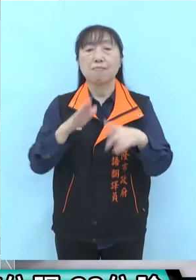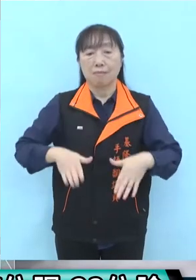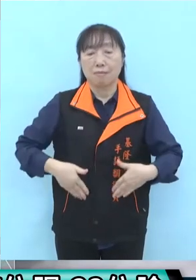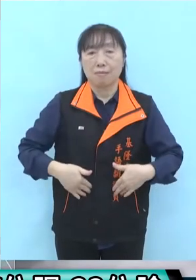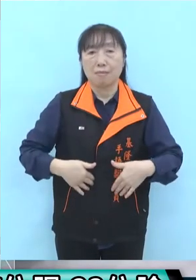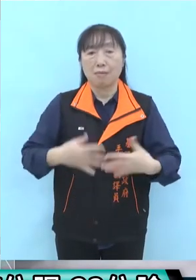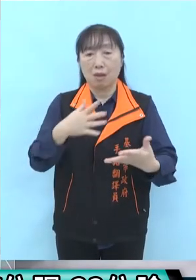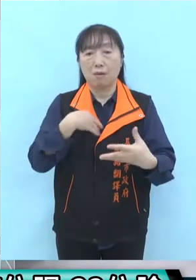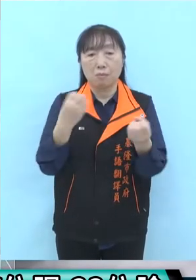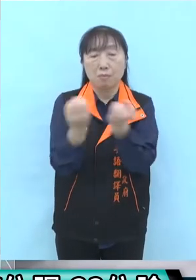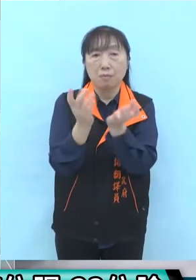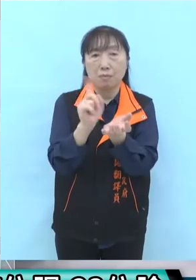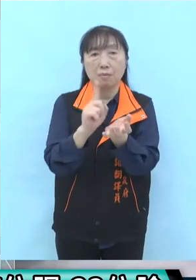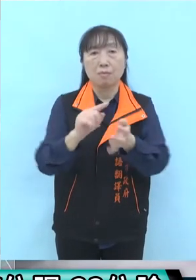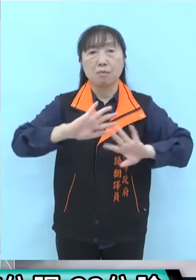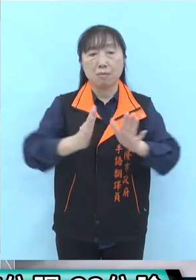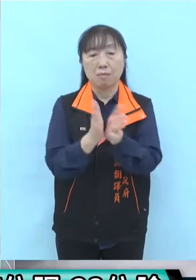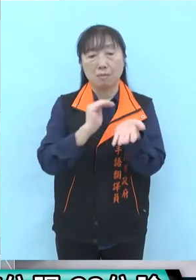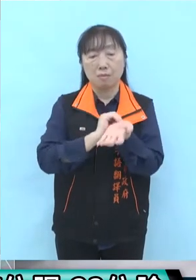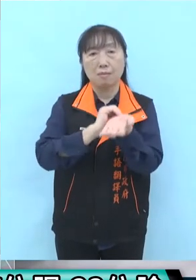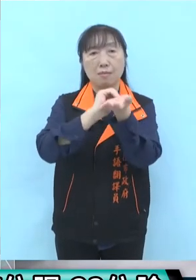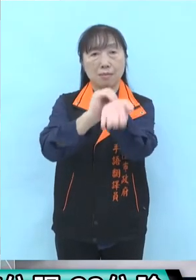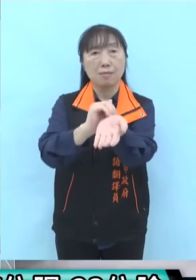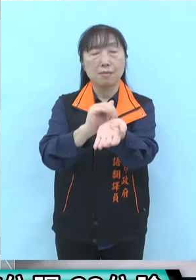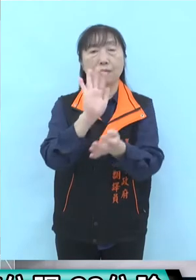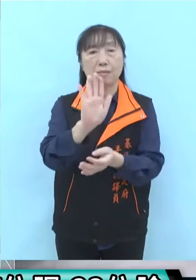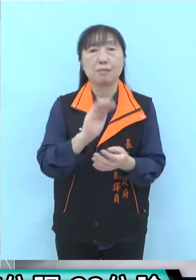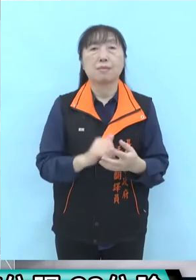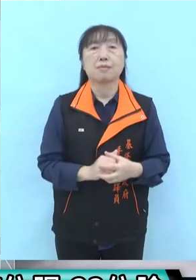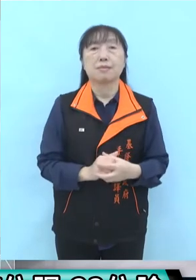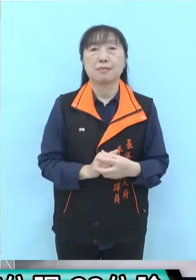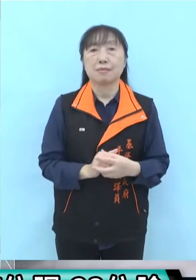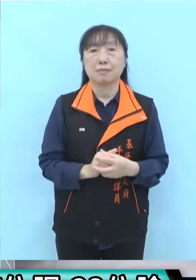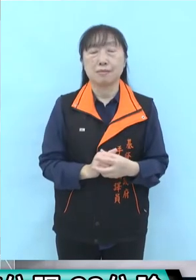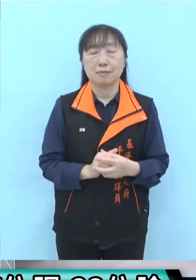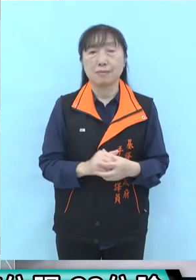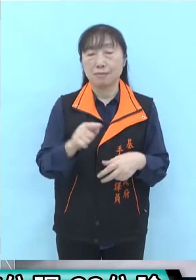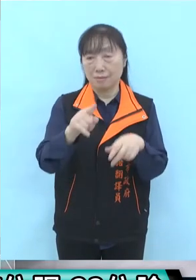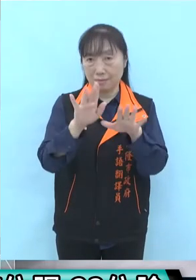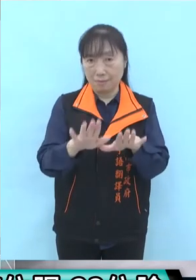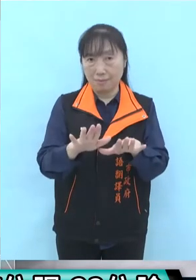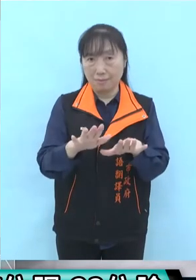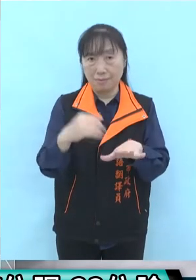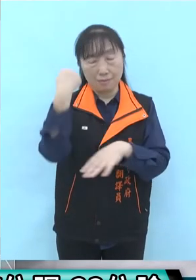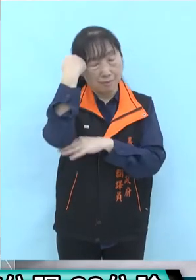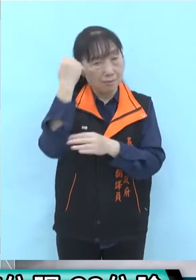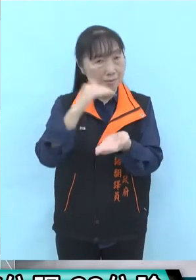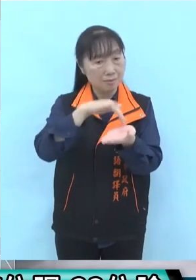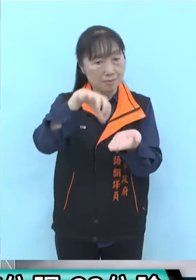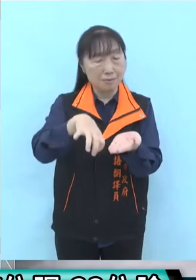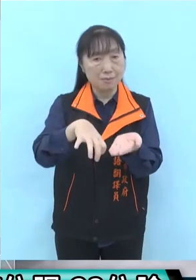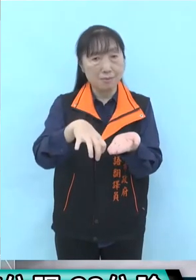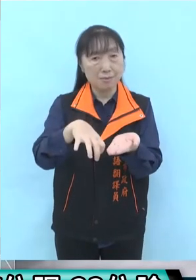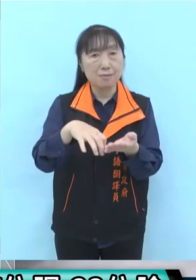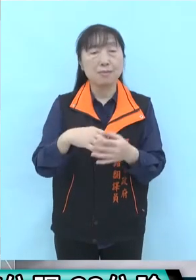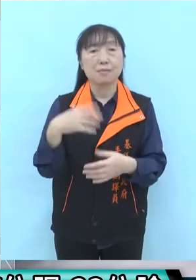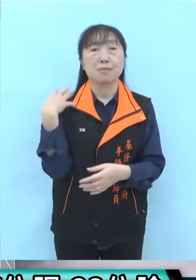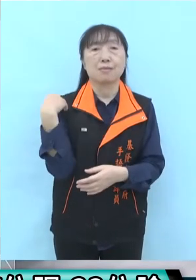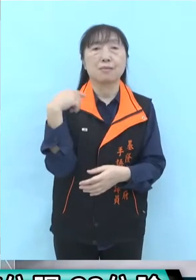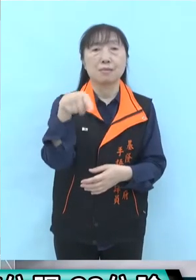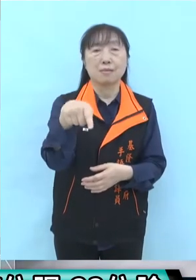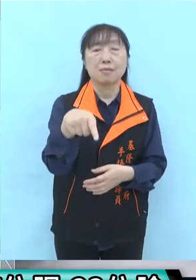状，我们就送医院去治疗，那现在住院中，那机构中现